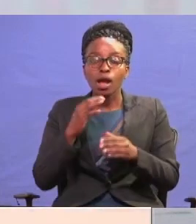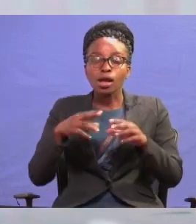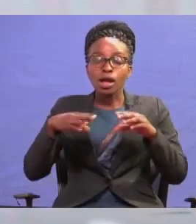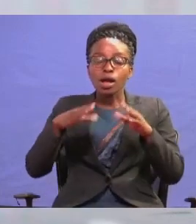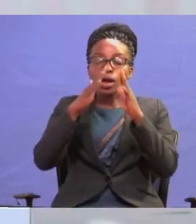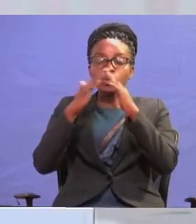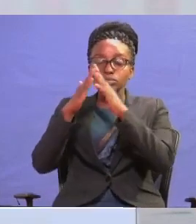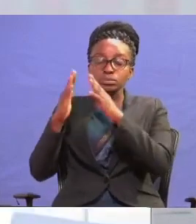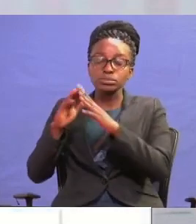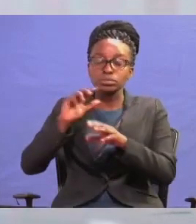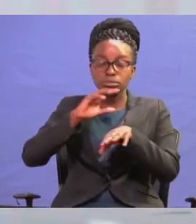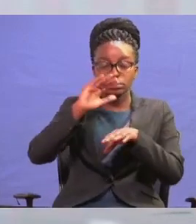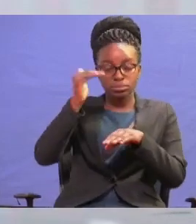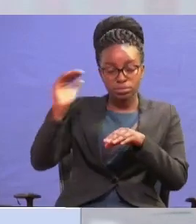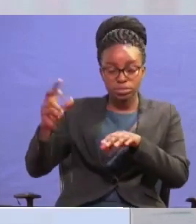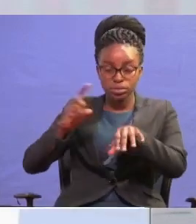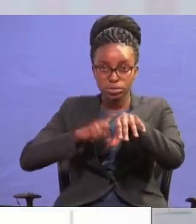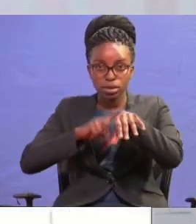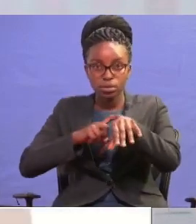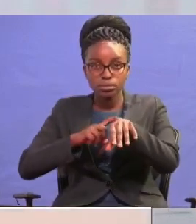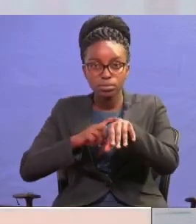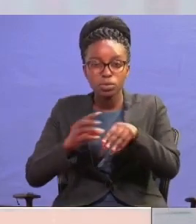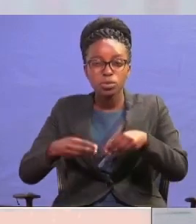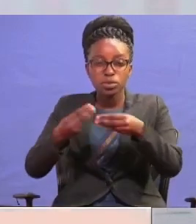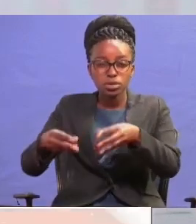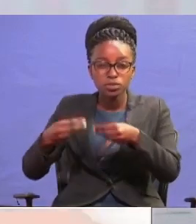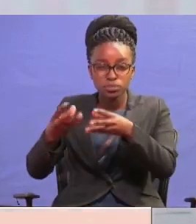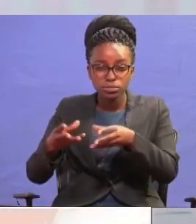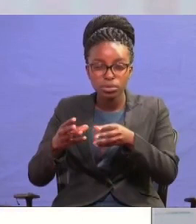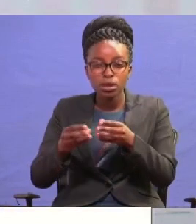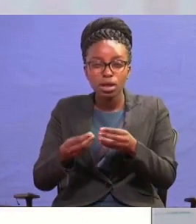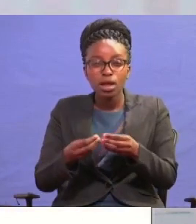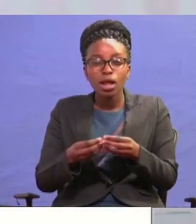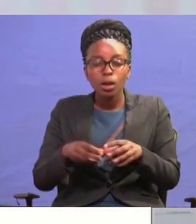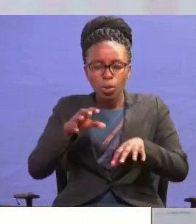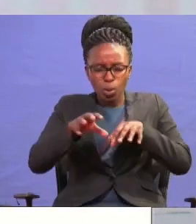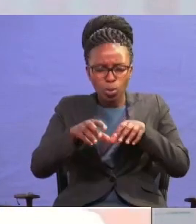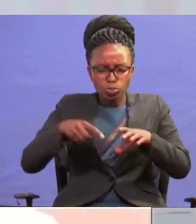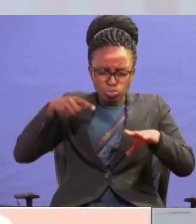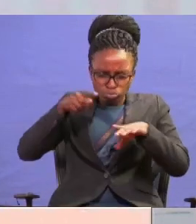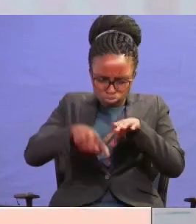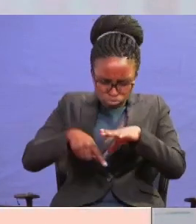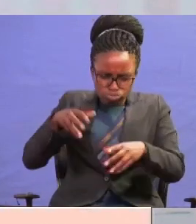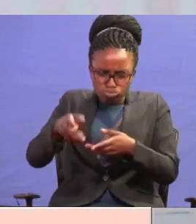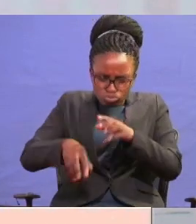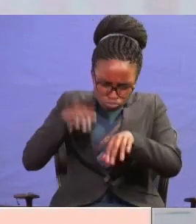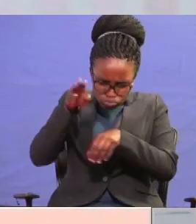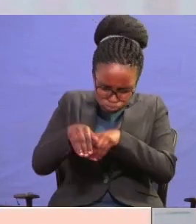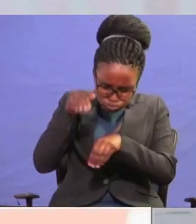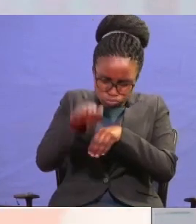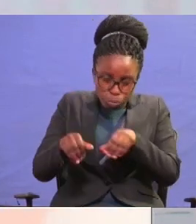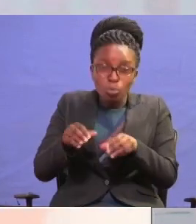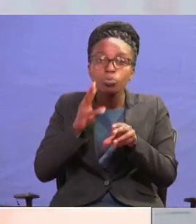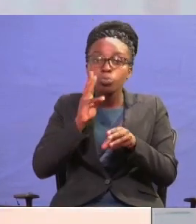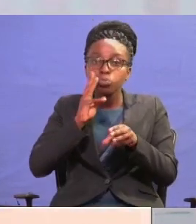Wakazi wa kaunti ya Embu wamepata afueni baada ya kuzinduliwa kwa vifaa vya kuchimba maji katika eneo hilo. Kulingana na gavana